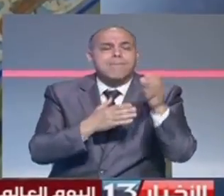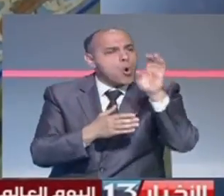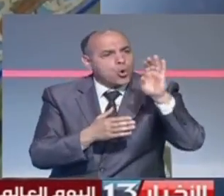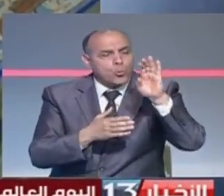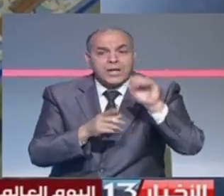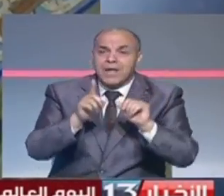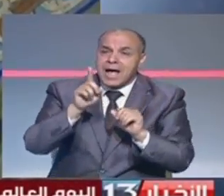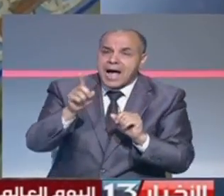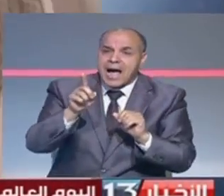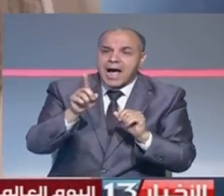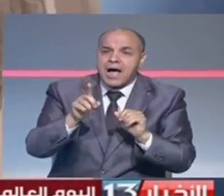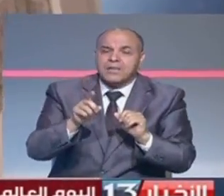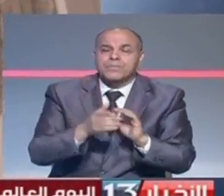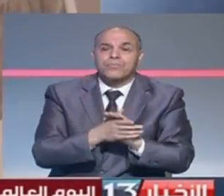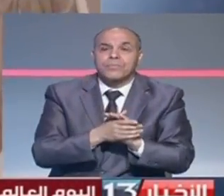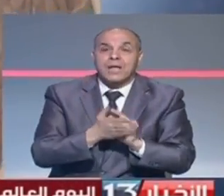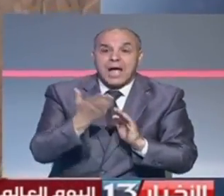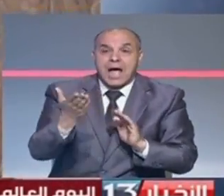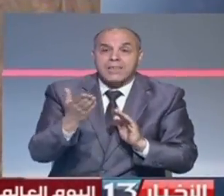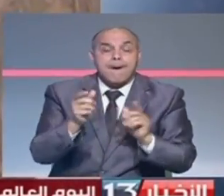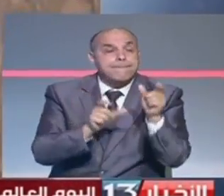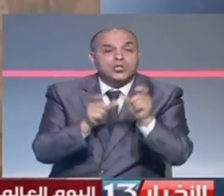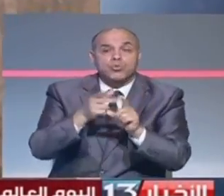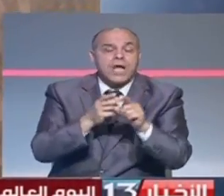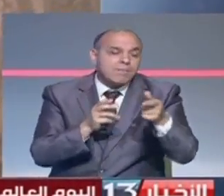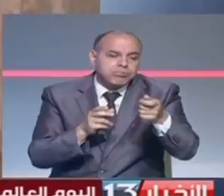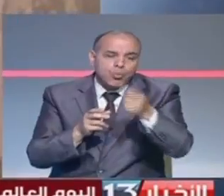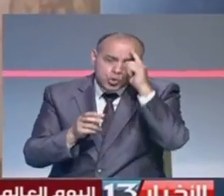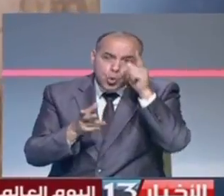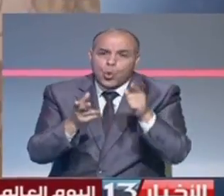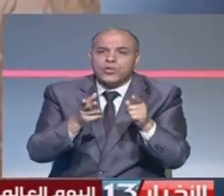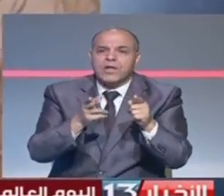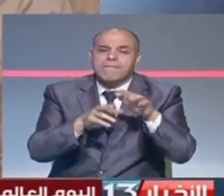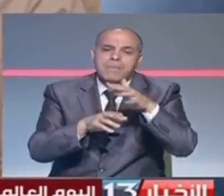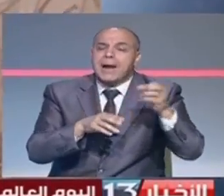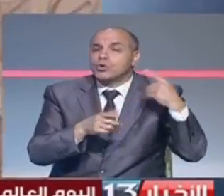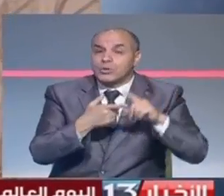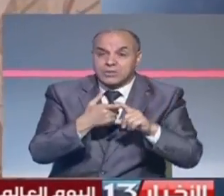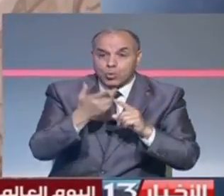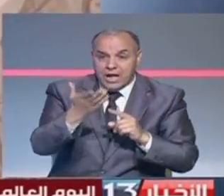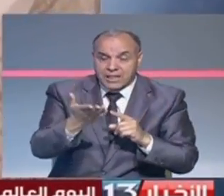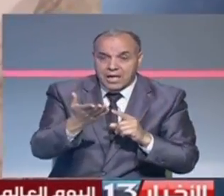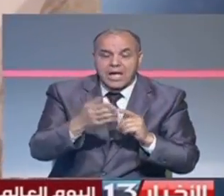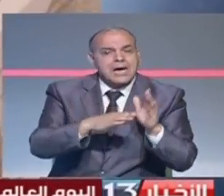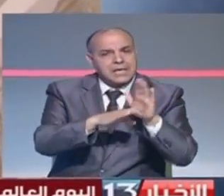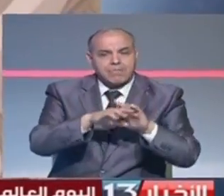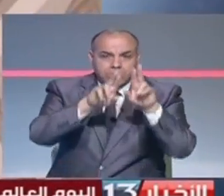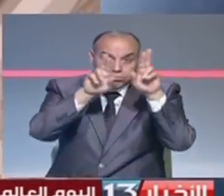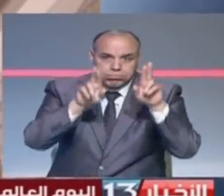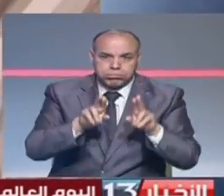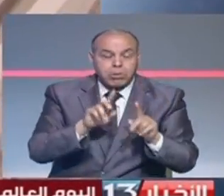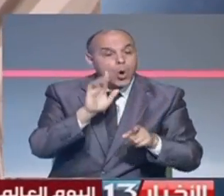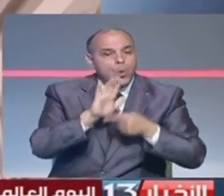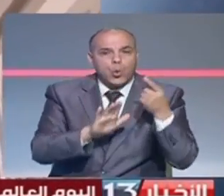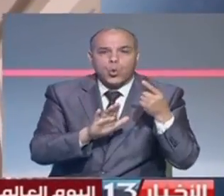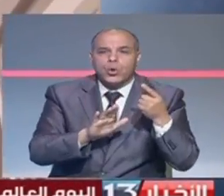وخاصه الايطالي اكبر مجموعه من الفسيفساء في البحر الابيض المتوسط كما انه يتضمنه لوحات فريدا